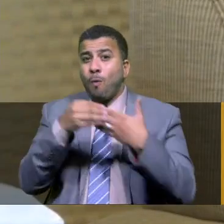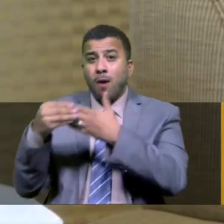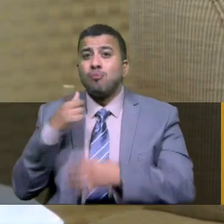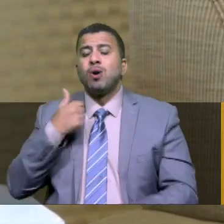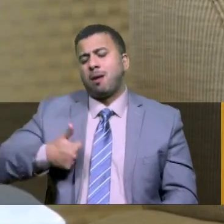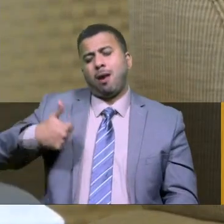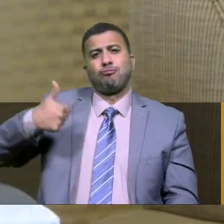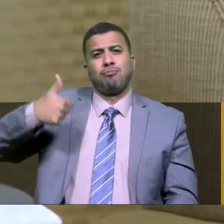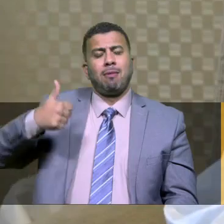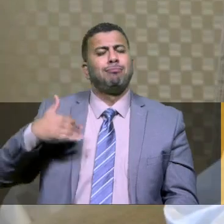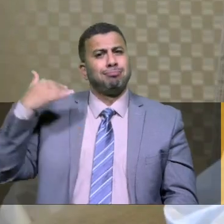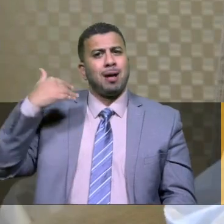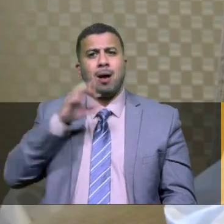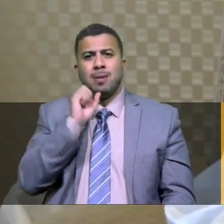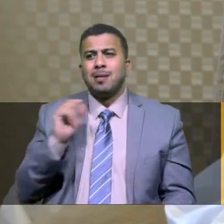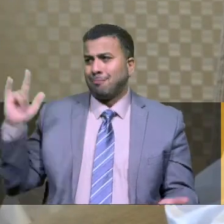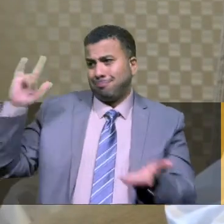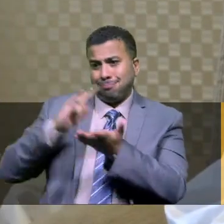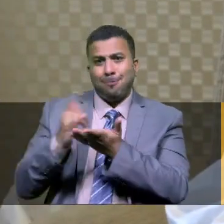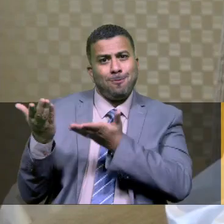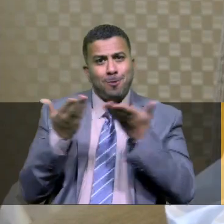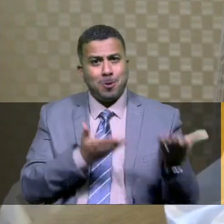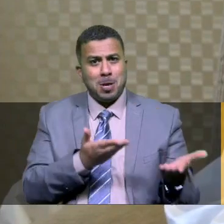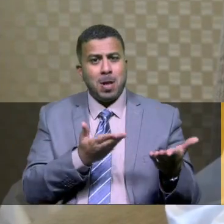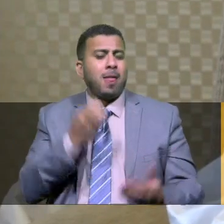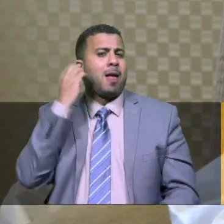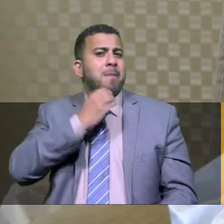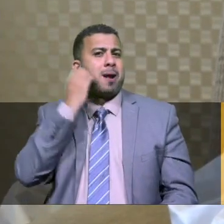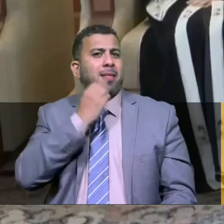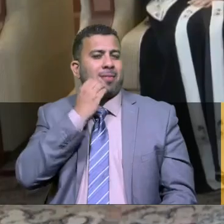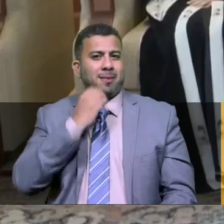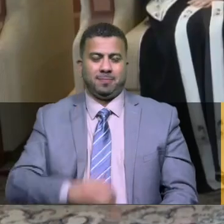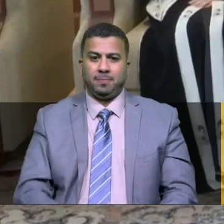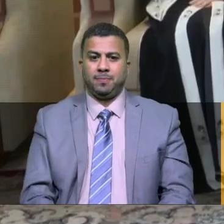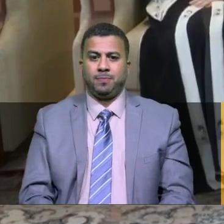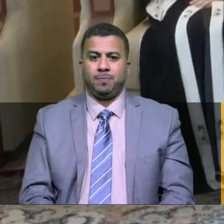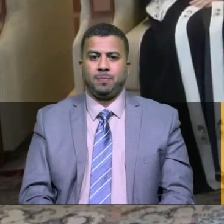النجاح والتوفيق في مهمتهم أثناء زيارتهم الرسمية للدولة.